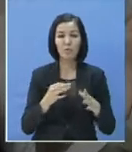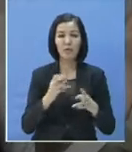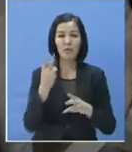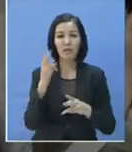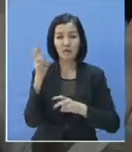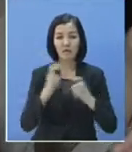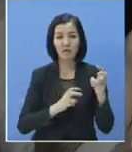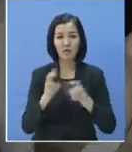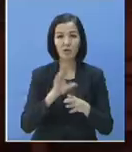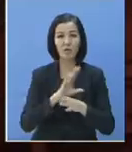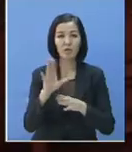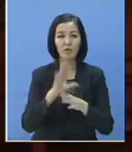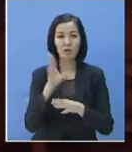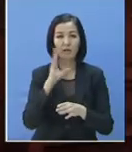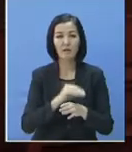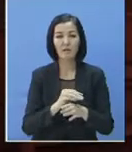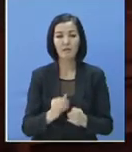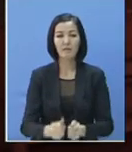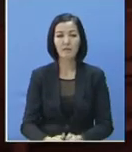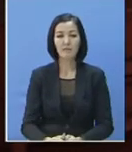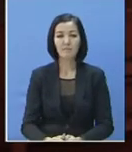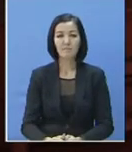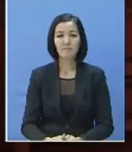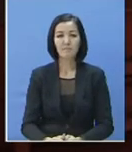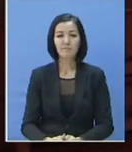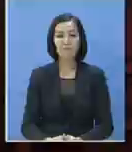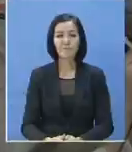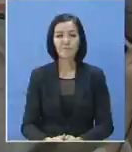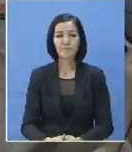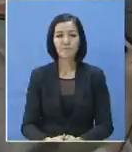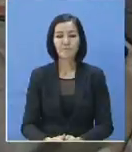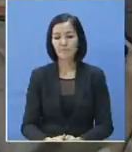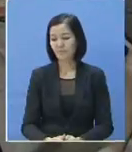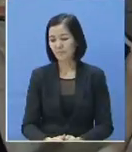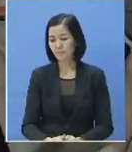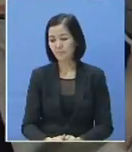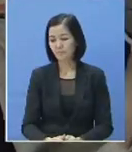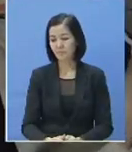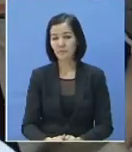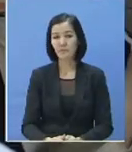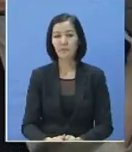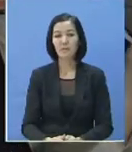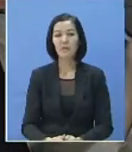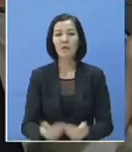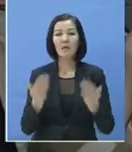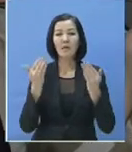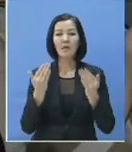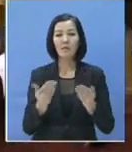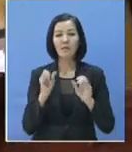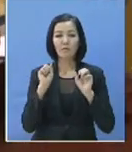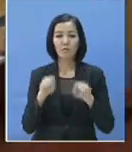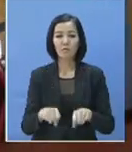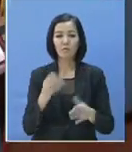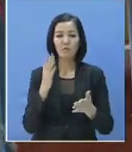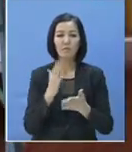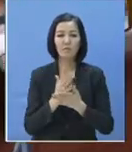облысы жасаса, ондай өмірде болмаған керемет жағдай болады. Оны жасауға қазір біздің мүмкіндігіміз бар.